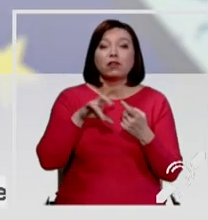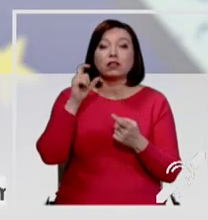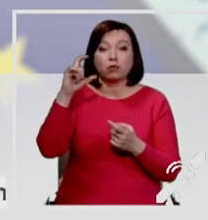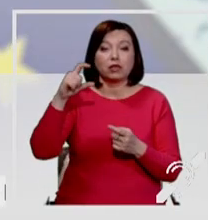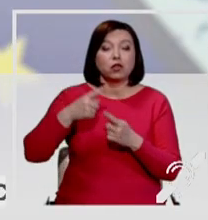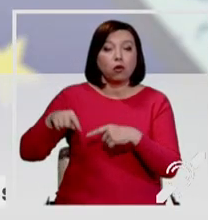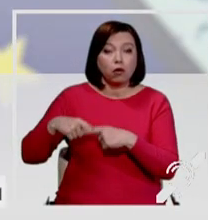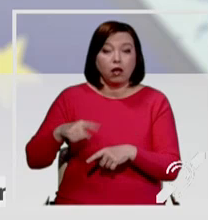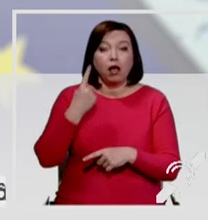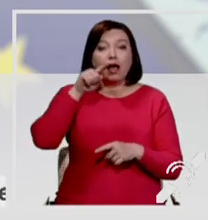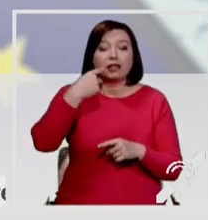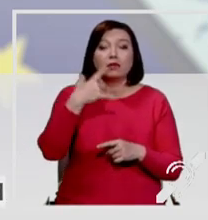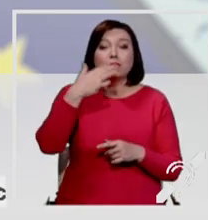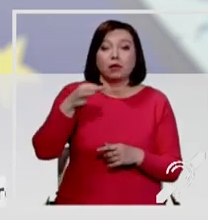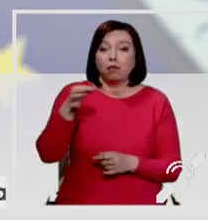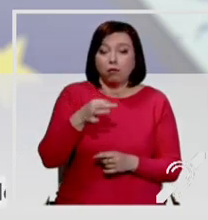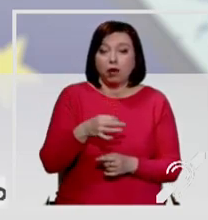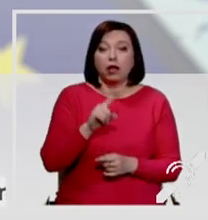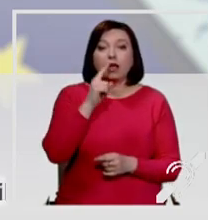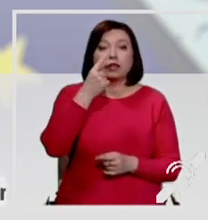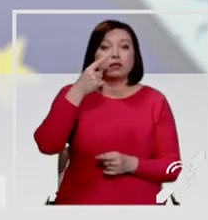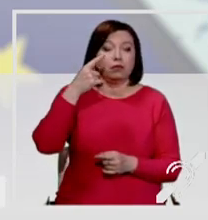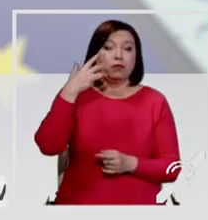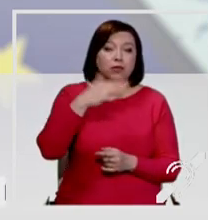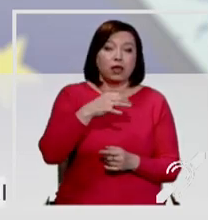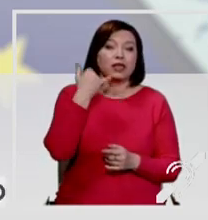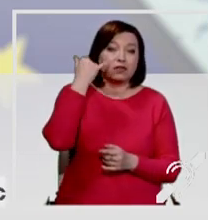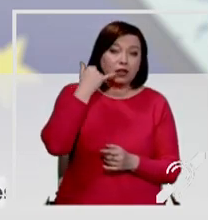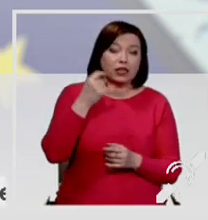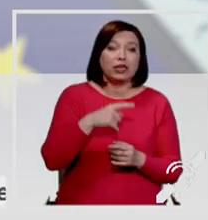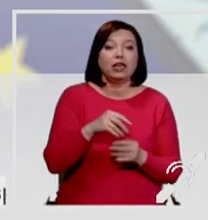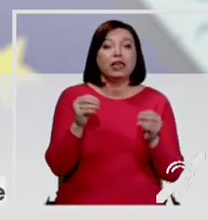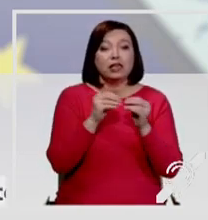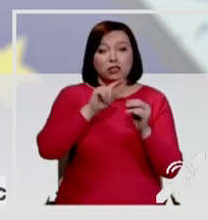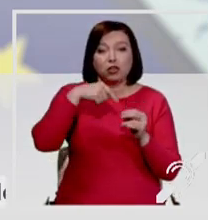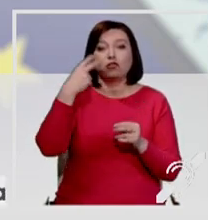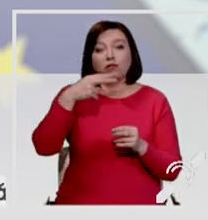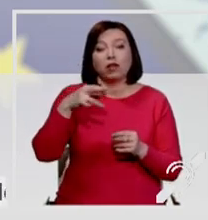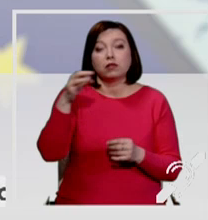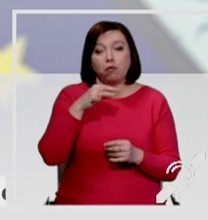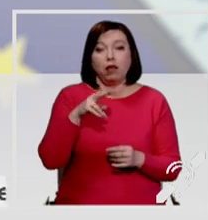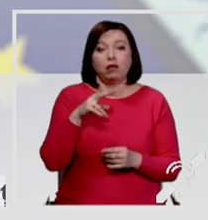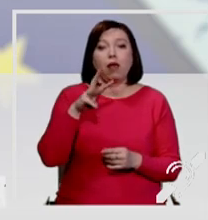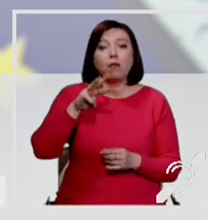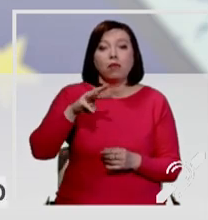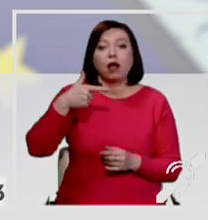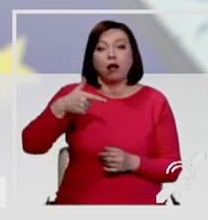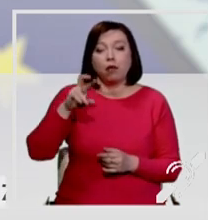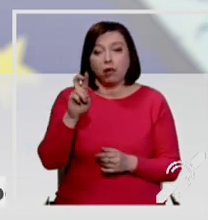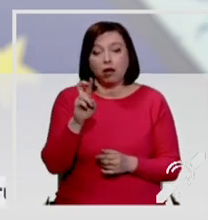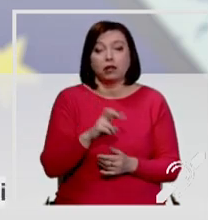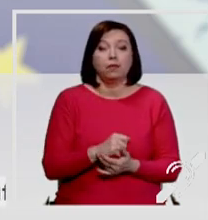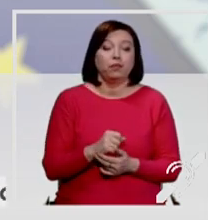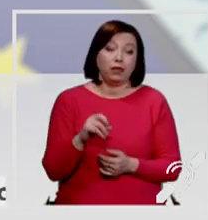între 1,50 bani și 1,90 bani pentru apeluri și 10-20 de bani per megabyte la abonament și 3 lei